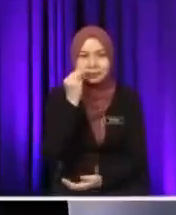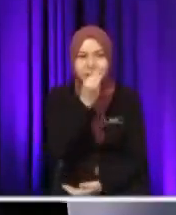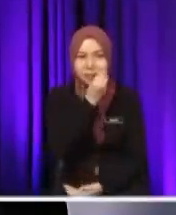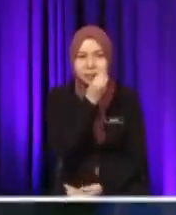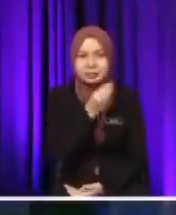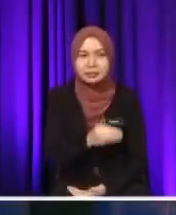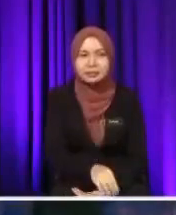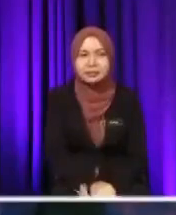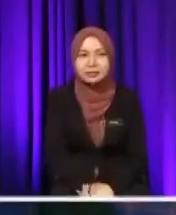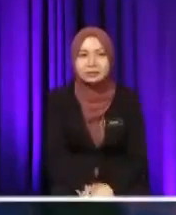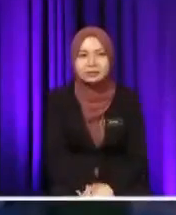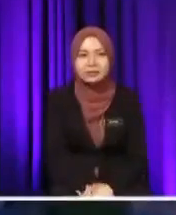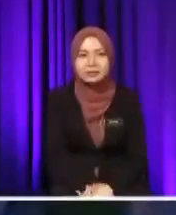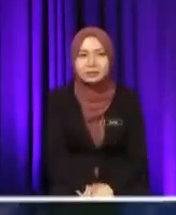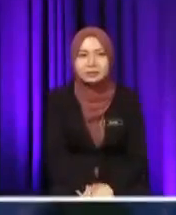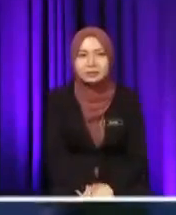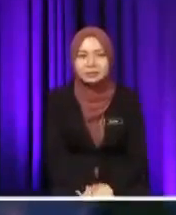Yes. Asyik. Cantik.